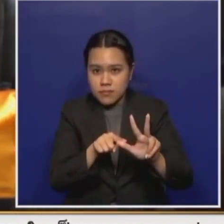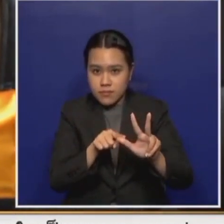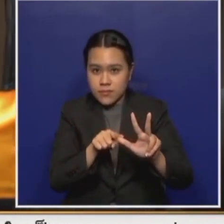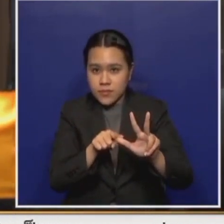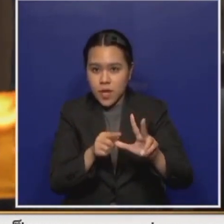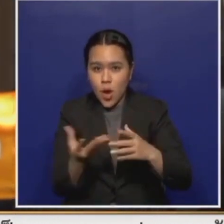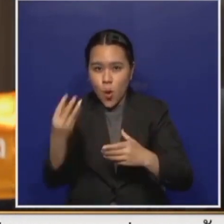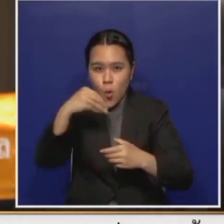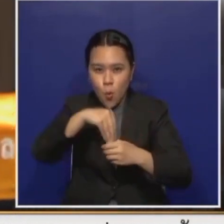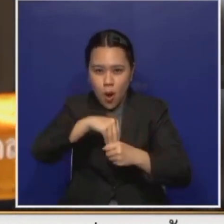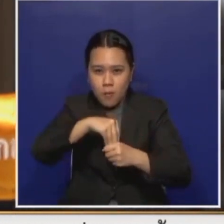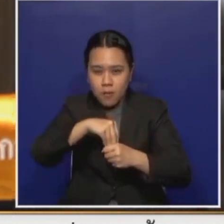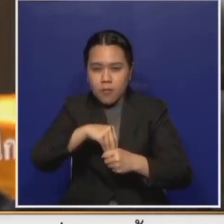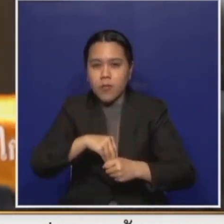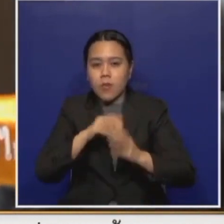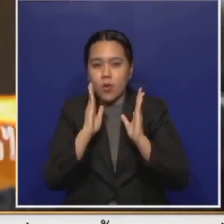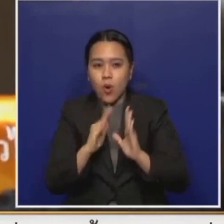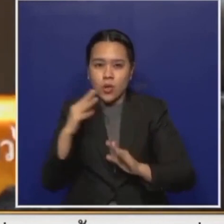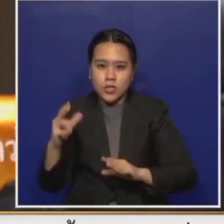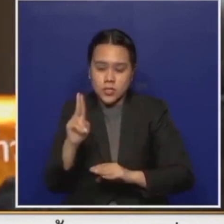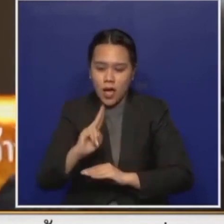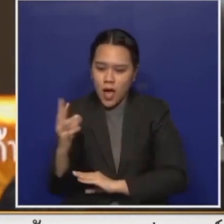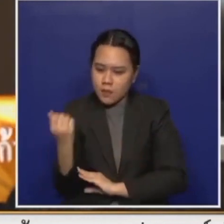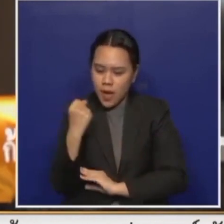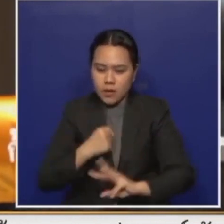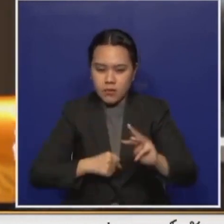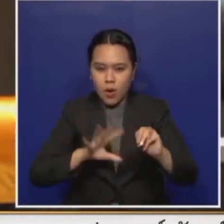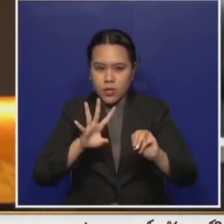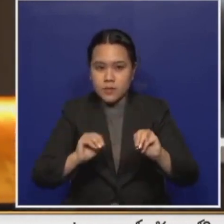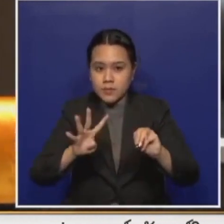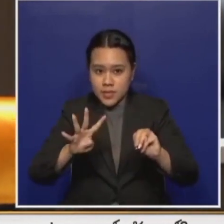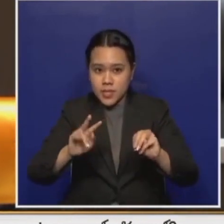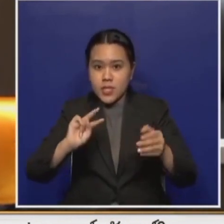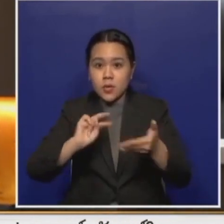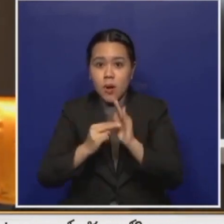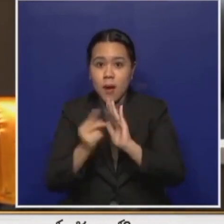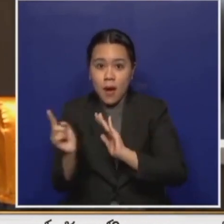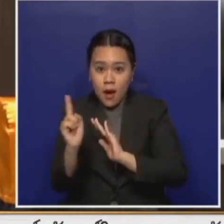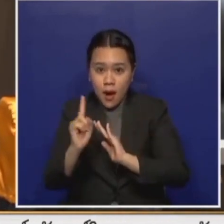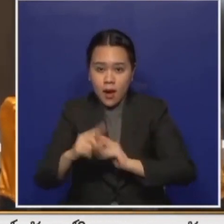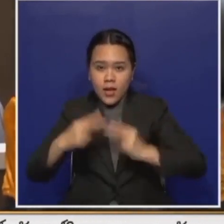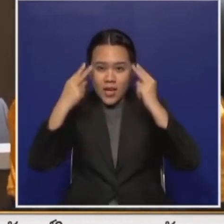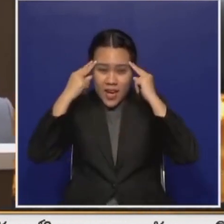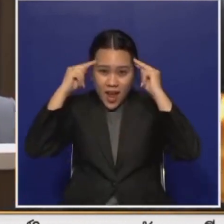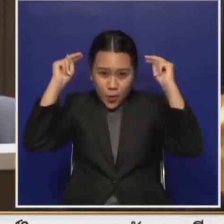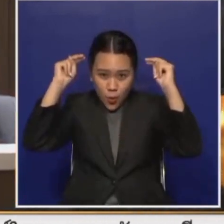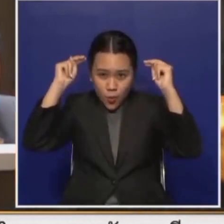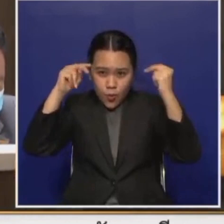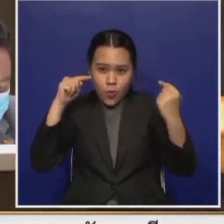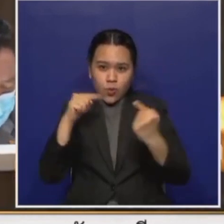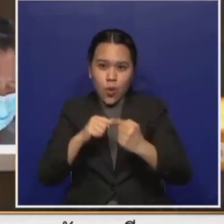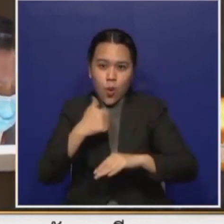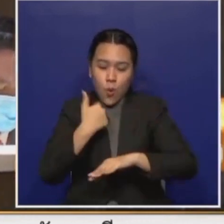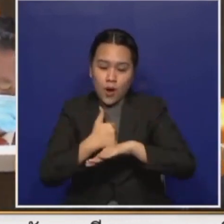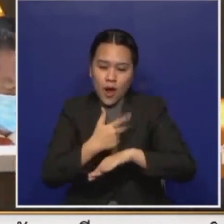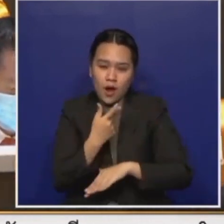อำนาจโมรดตงหมดนั่หมายวา ท่จยม unattรีเองหัวหนาขอโษสในอดิตเป็นผู้